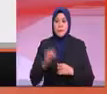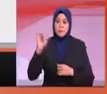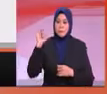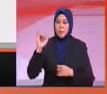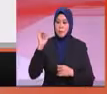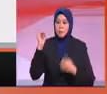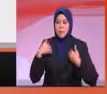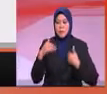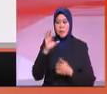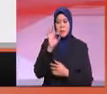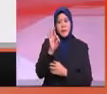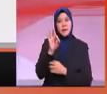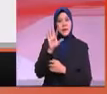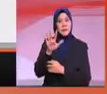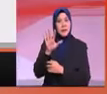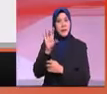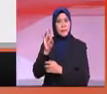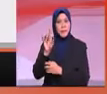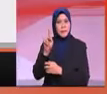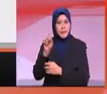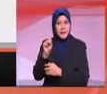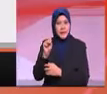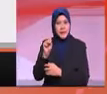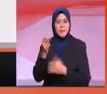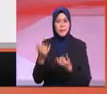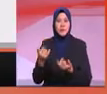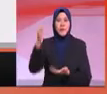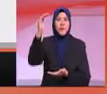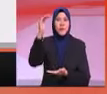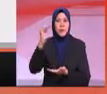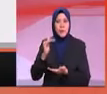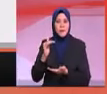semalam kita ada 958 kes. Jadi ini kurang